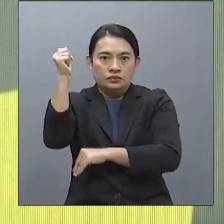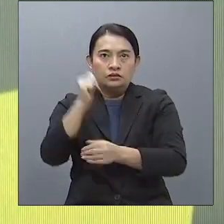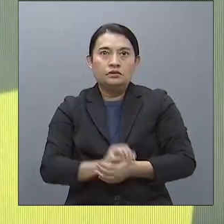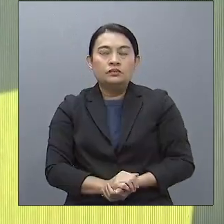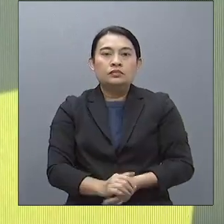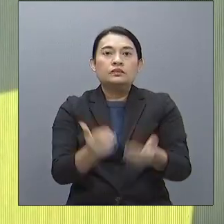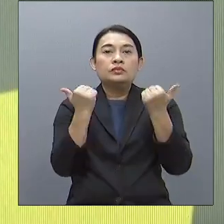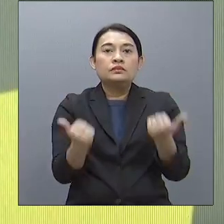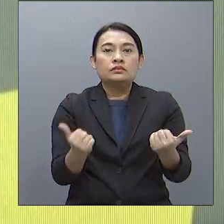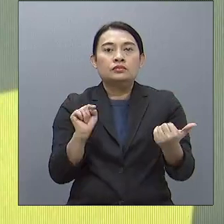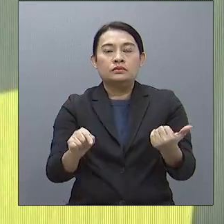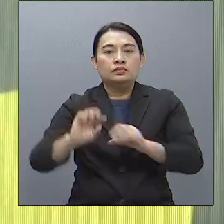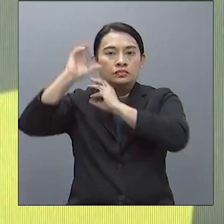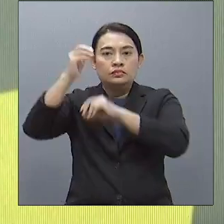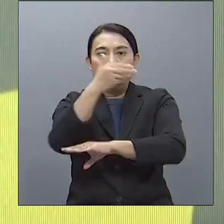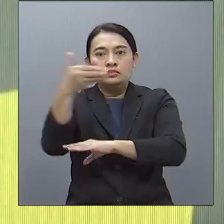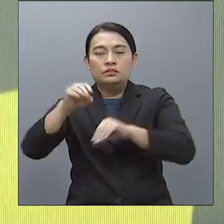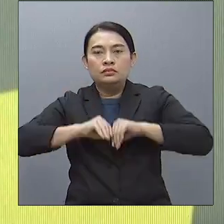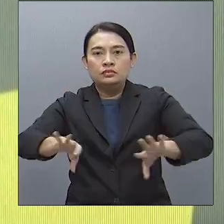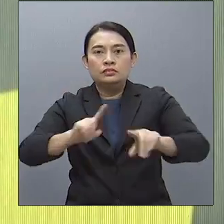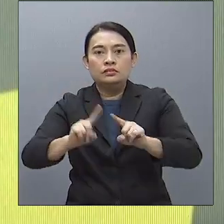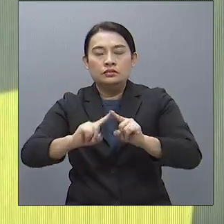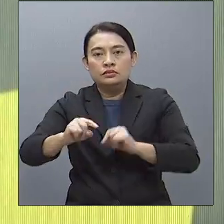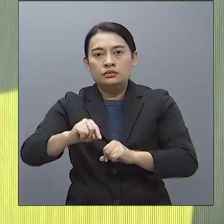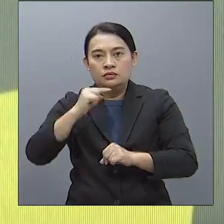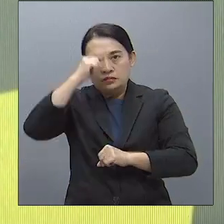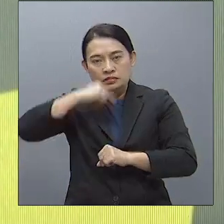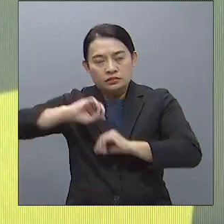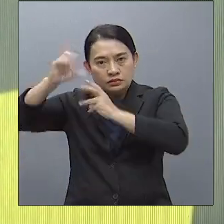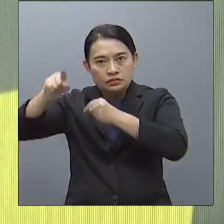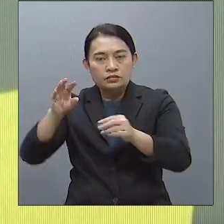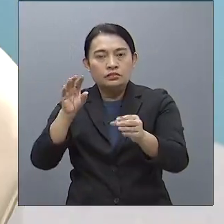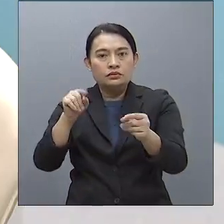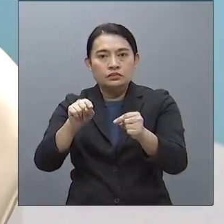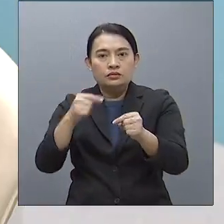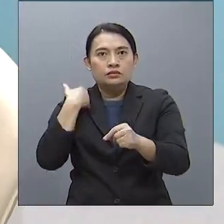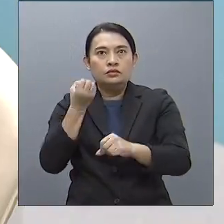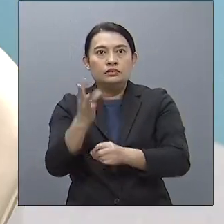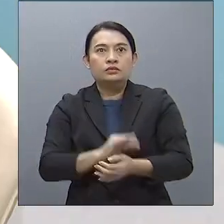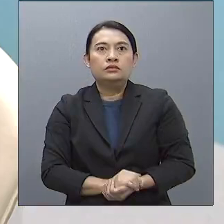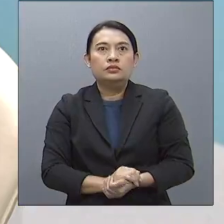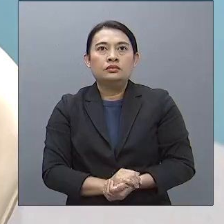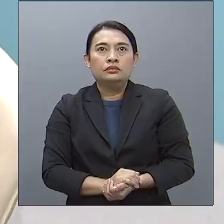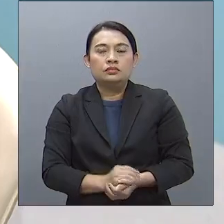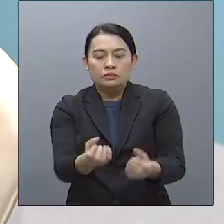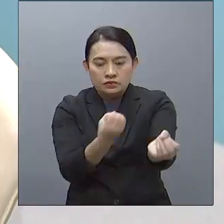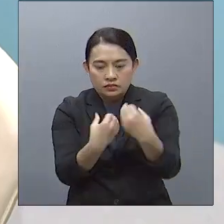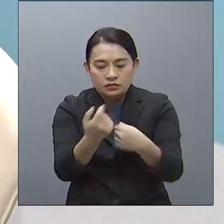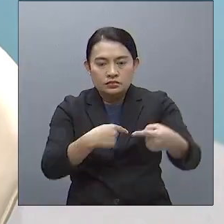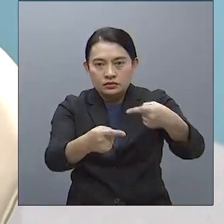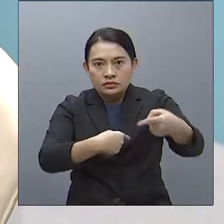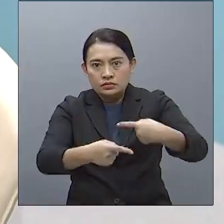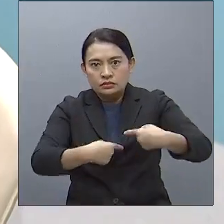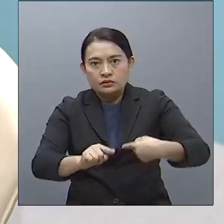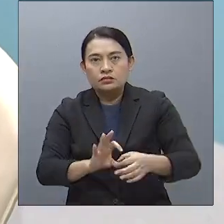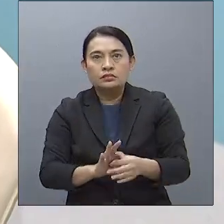กาลฉายหนังนานาชาติก็จะมีหนังคนไทยเนี่ยเข้าไปเยอะมากเลยทีเดียว นะคะโอ้โหนี่คอมเมนต์คุณผู้ชมนะคะส่งมาทักทายกันเพียบเลยนะค